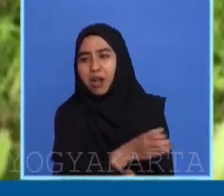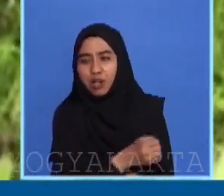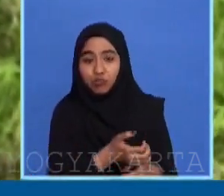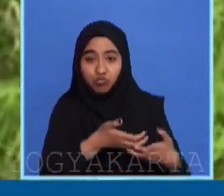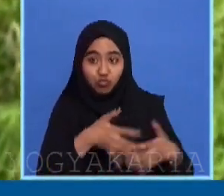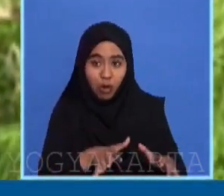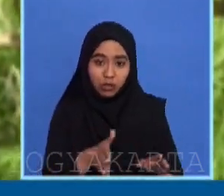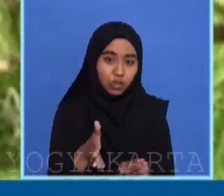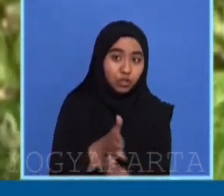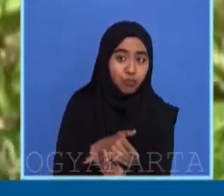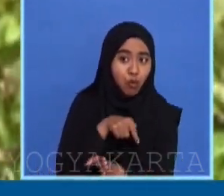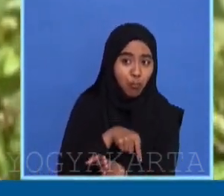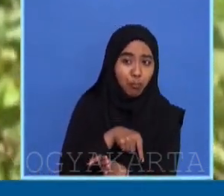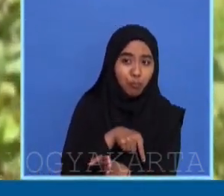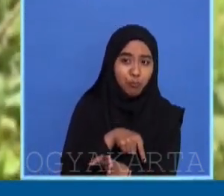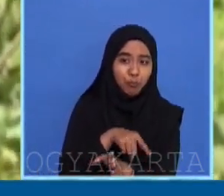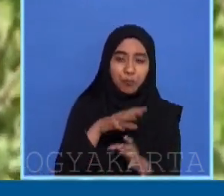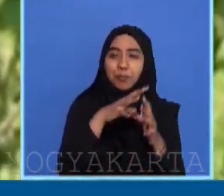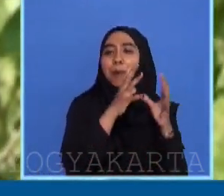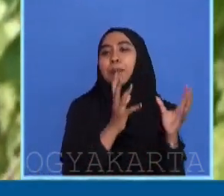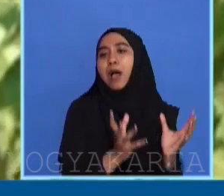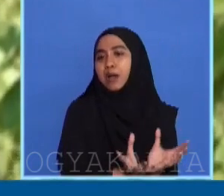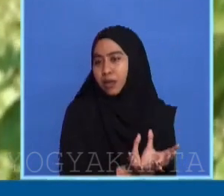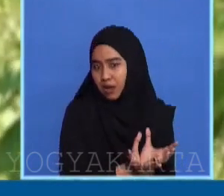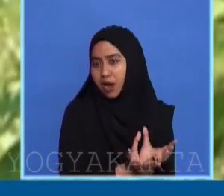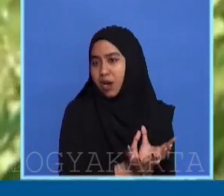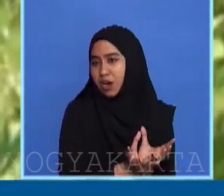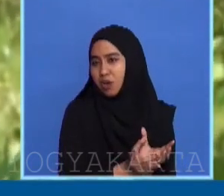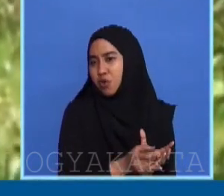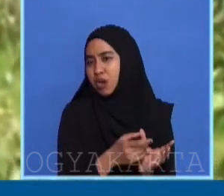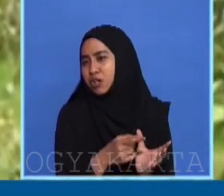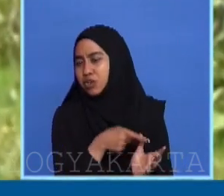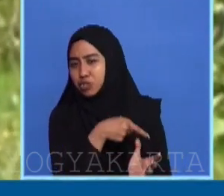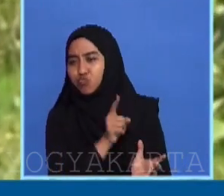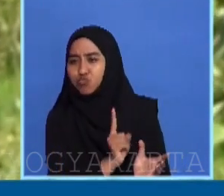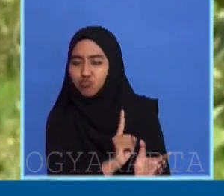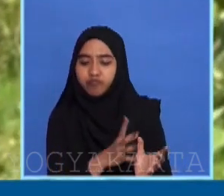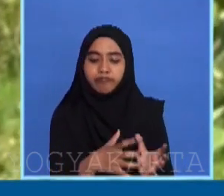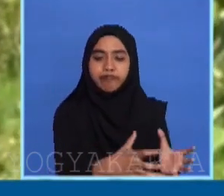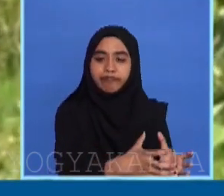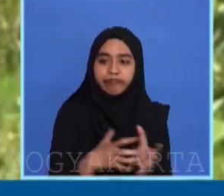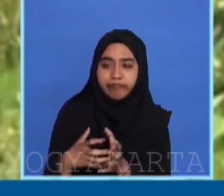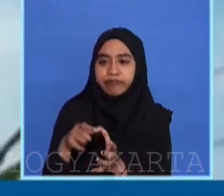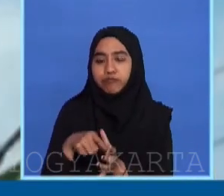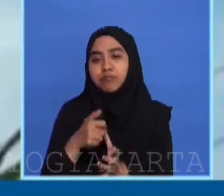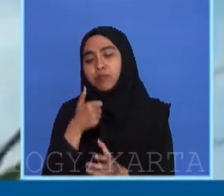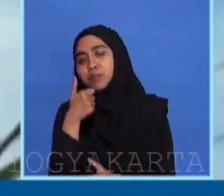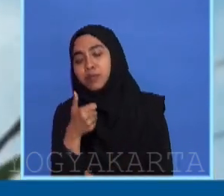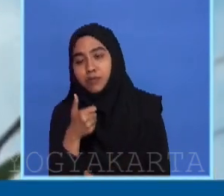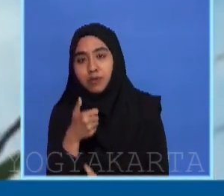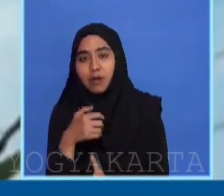Picanto Asil saking tanaman sampingan aruki kates California ingkang di ponting sela-selaning tanaman kantilomintu